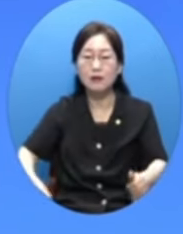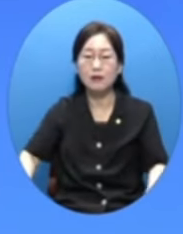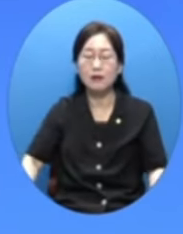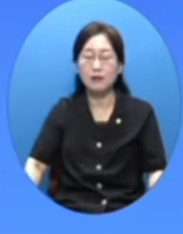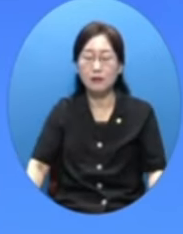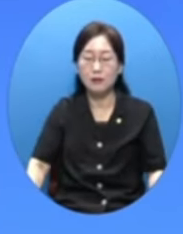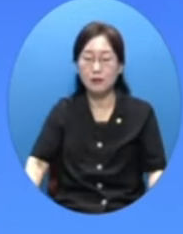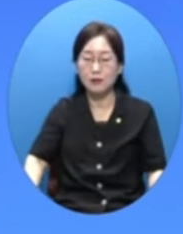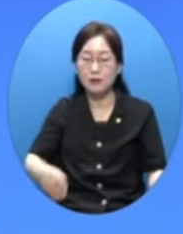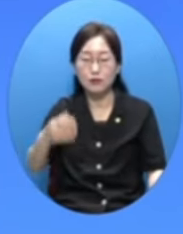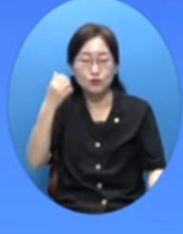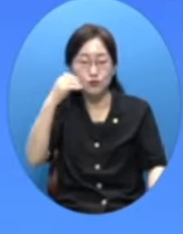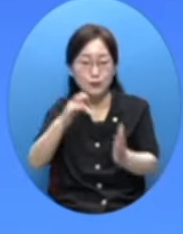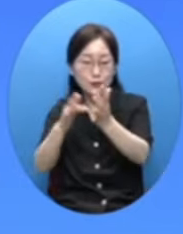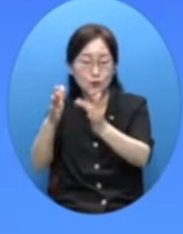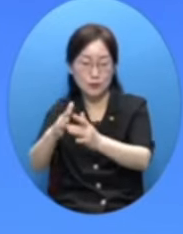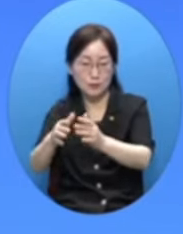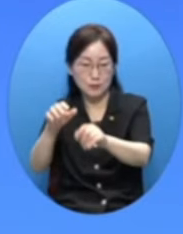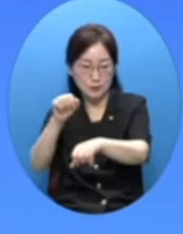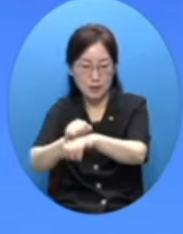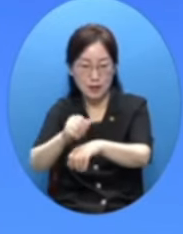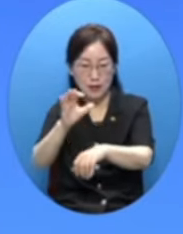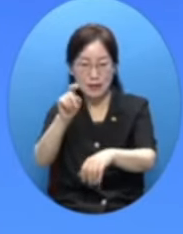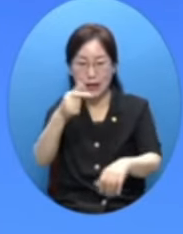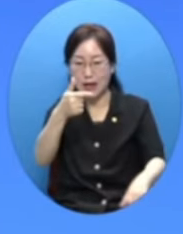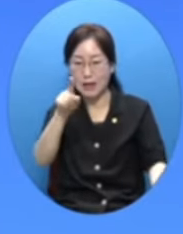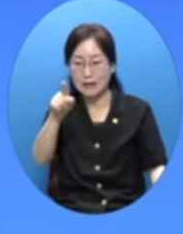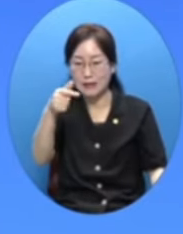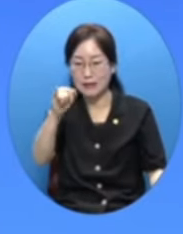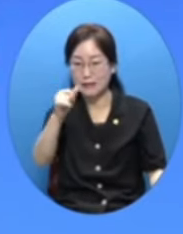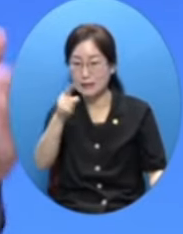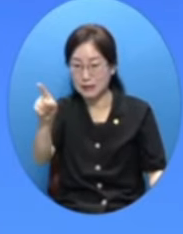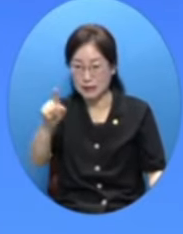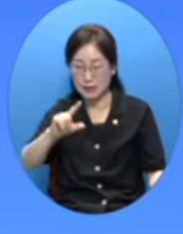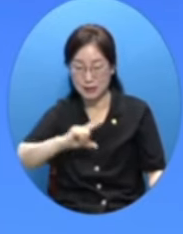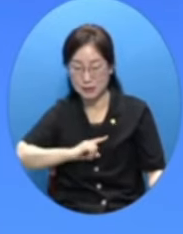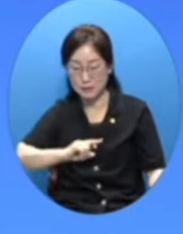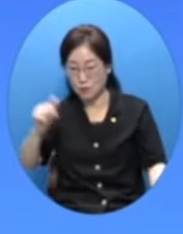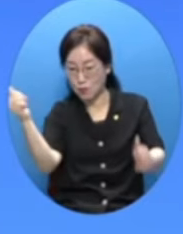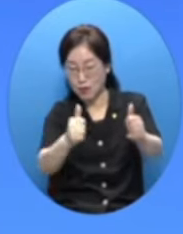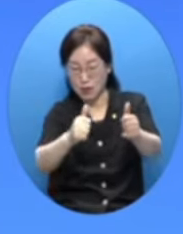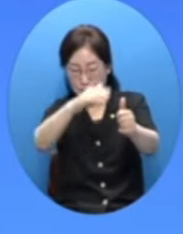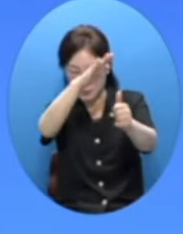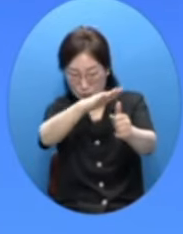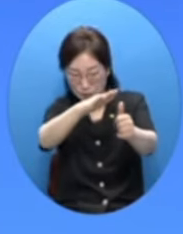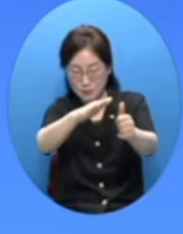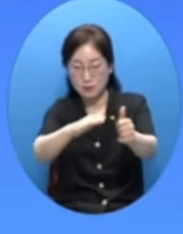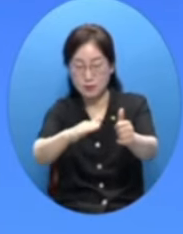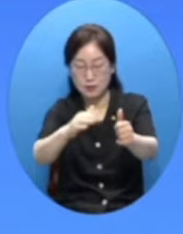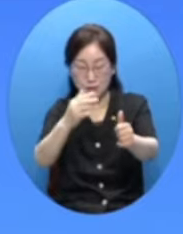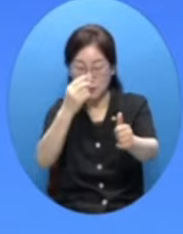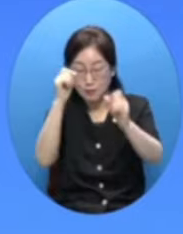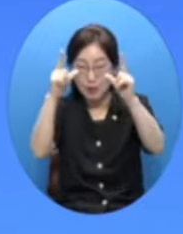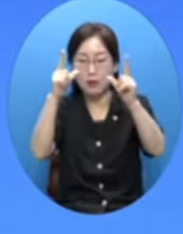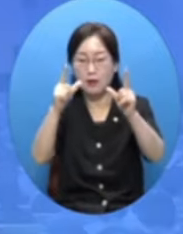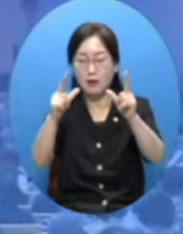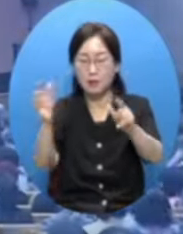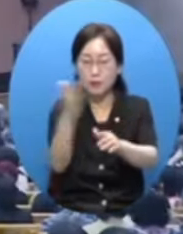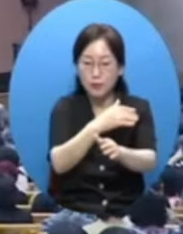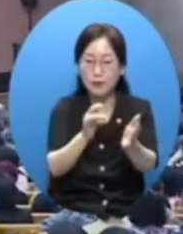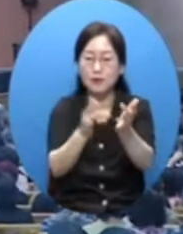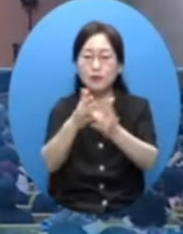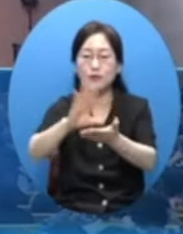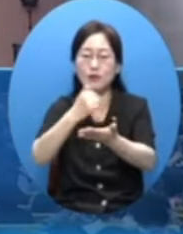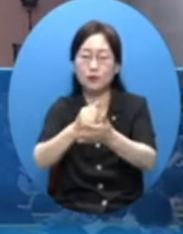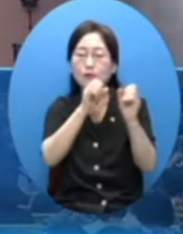제자 아나니아의 기도를 받고 눈을 뜨고 난 다음 즉시 일어나서 예수님이 그리스도임을 전하게 되었습니다.